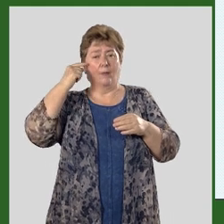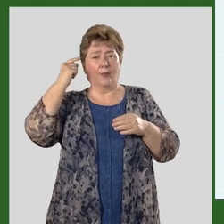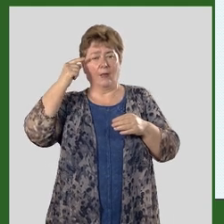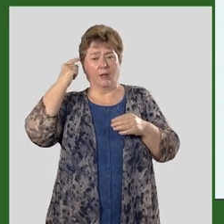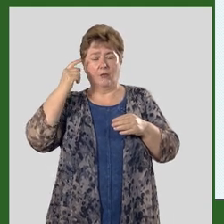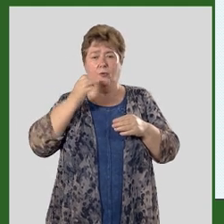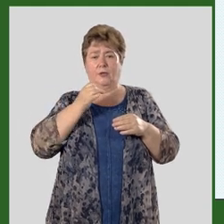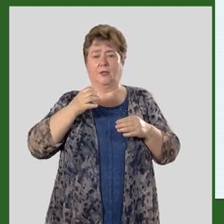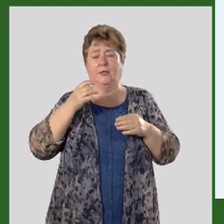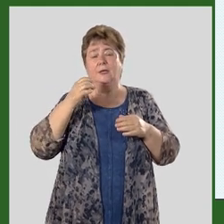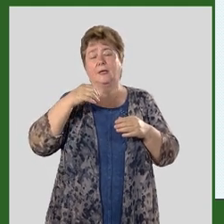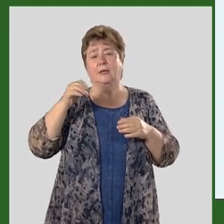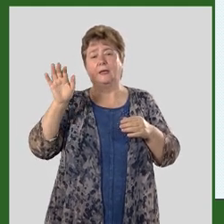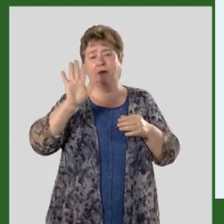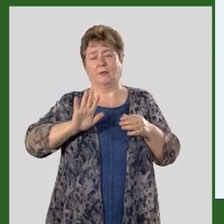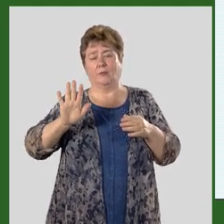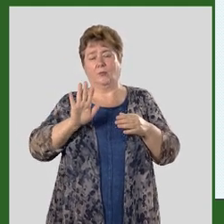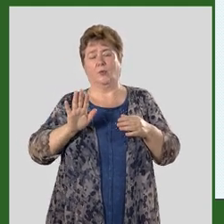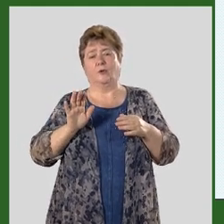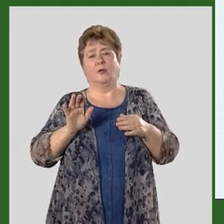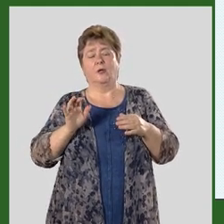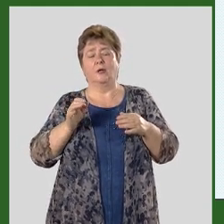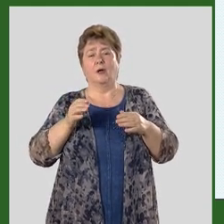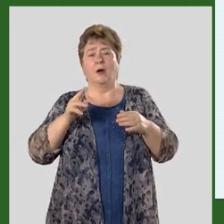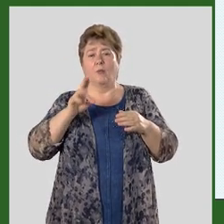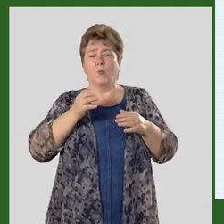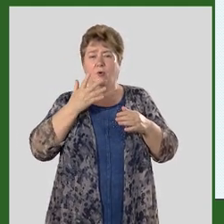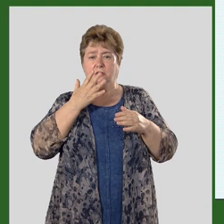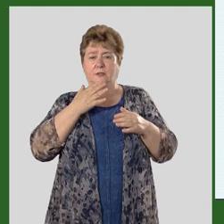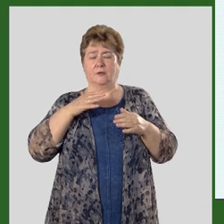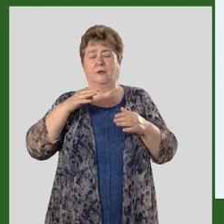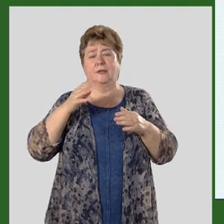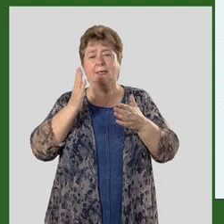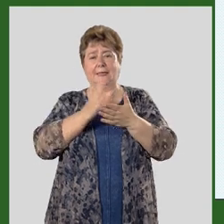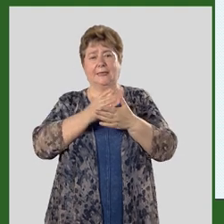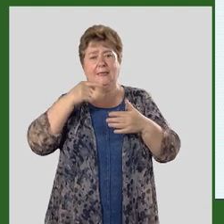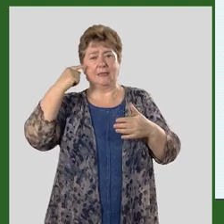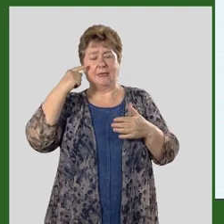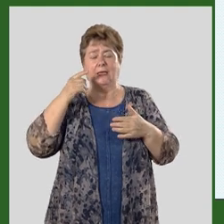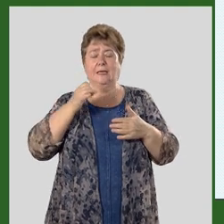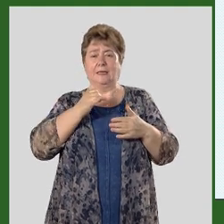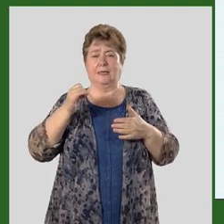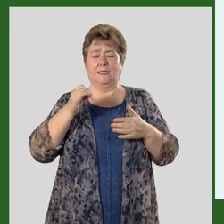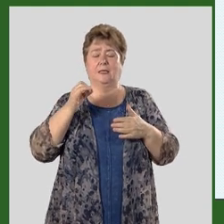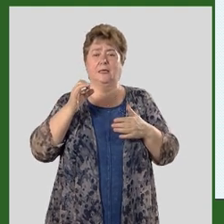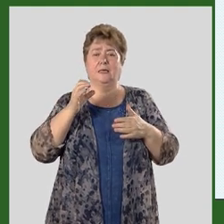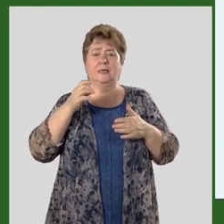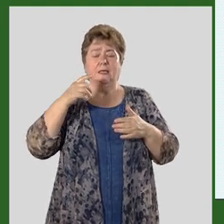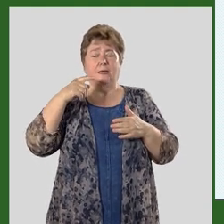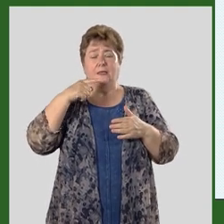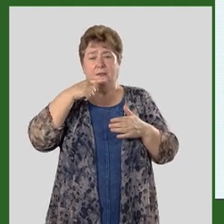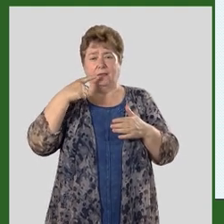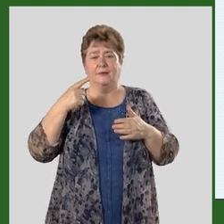европеоидной. По языковой принадлежности преобладают тюркские, славянские языковые